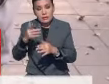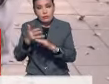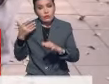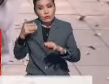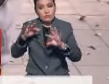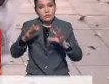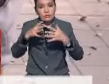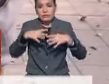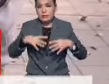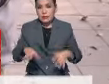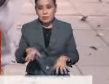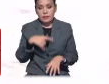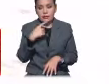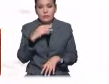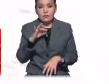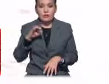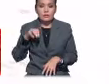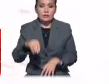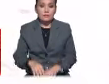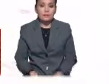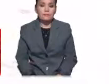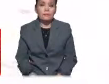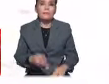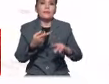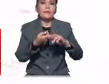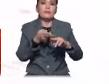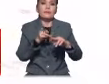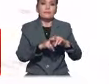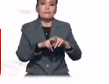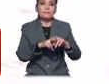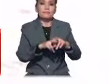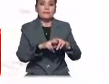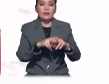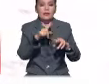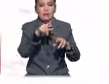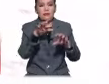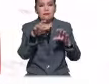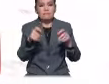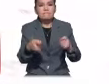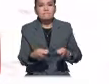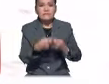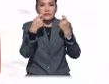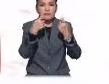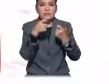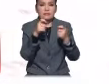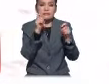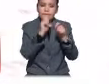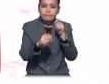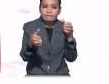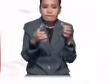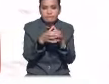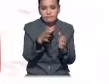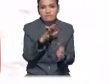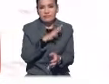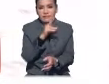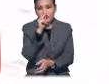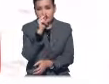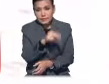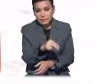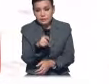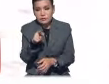не было, говорит юрист. Это допущенные нарушения со стороны инвестора, со